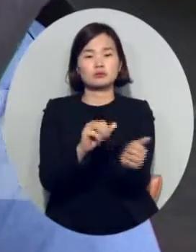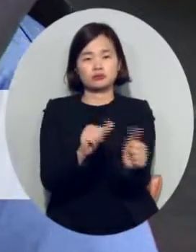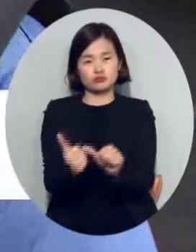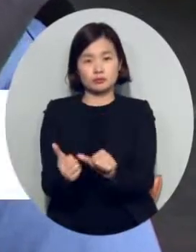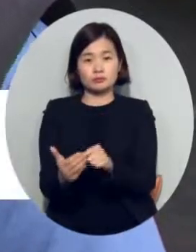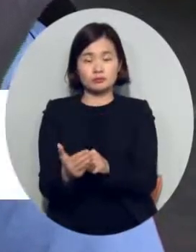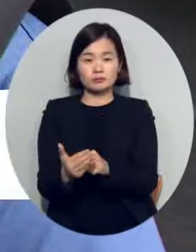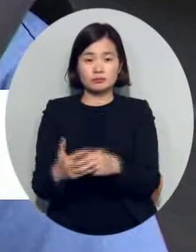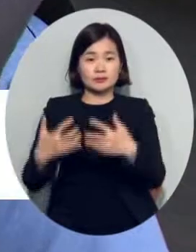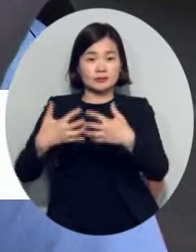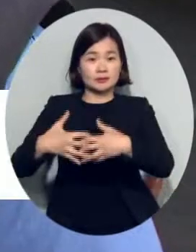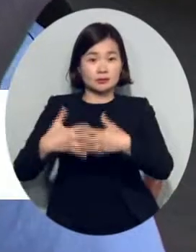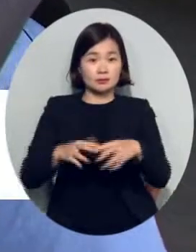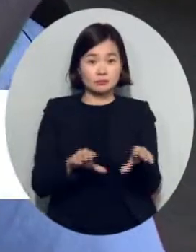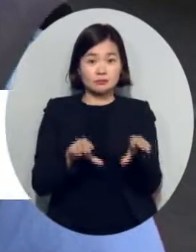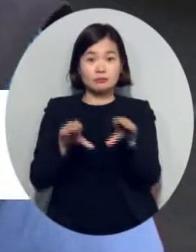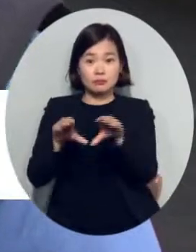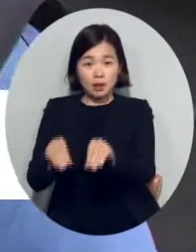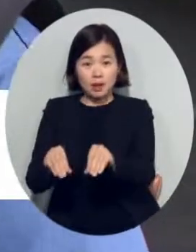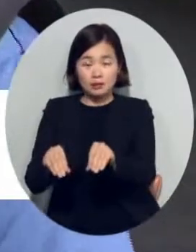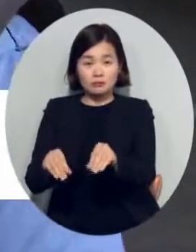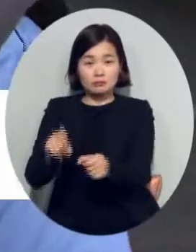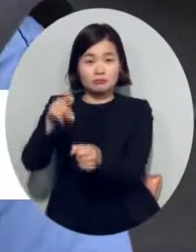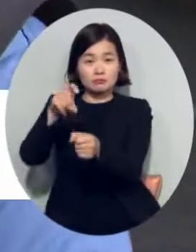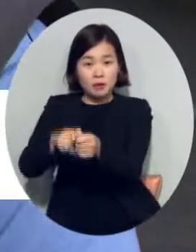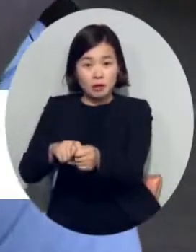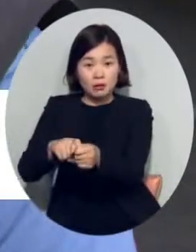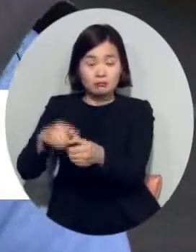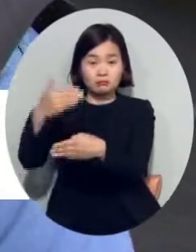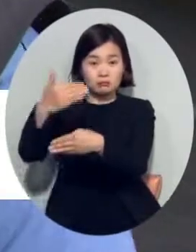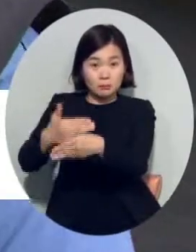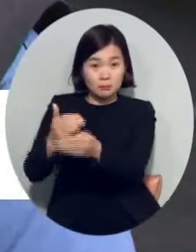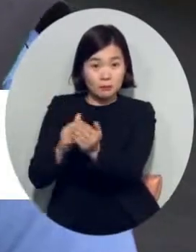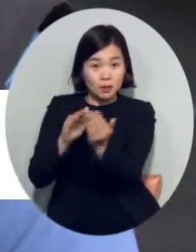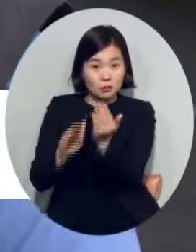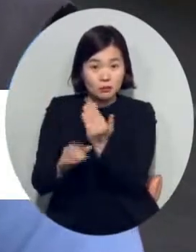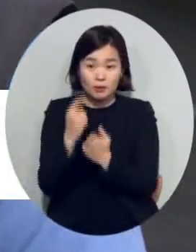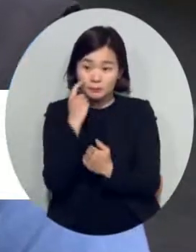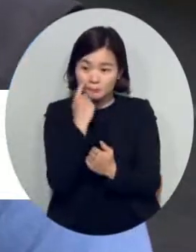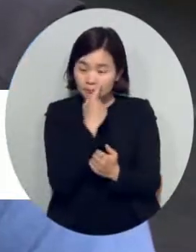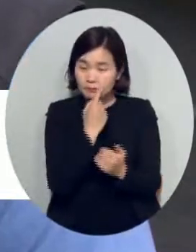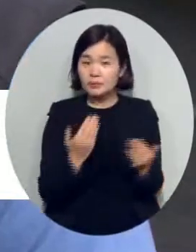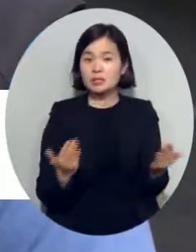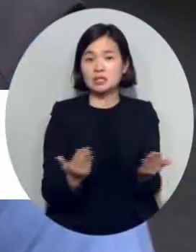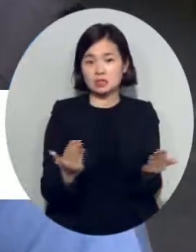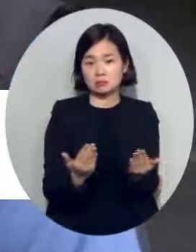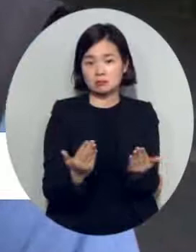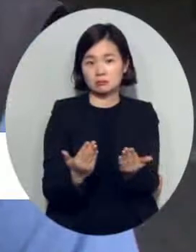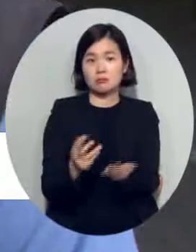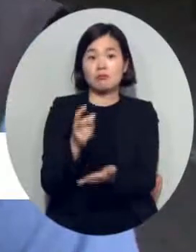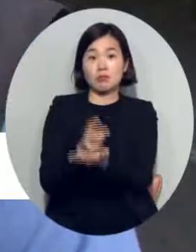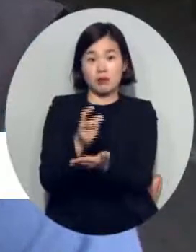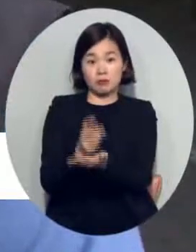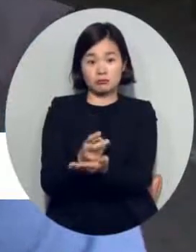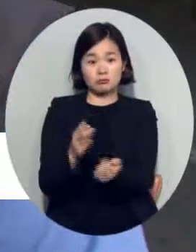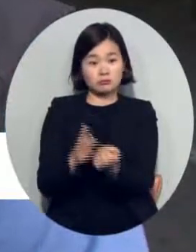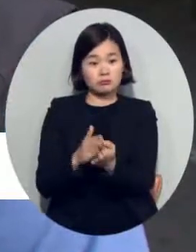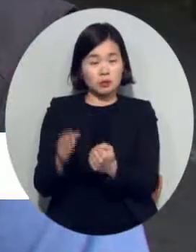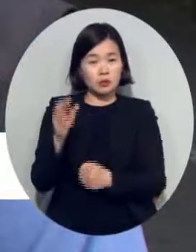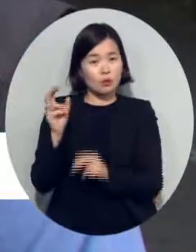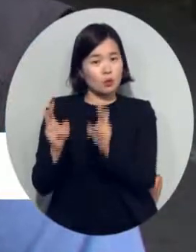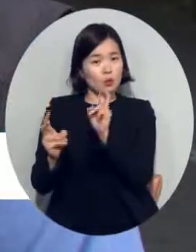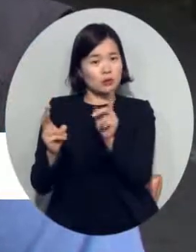장비 그로 세우고 쉬던 꾸고 문장 구고 다 한 다음에 작업시 실행하는 게 포 속해 온리 온 책 이거든요 포터 말했던 게